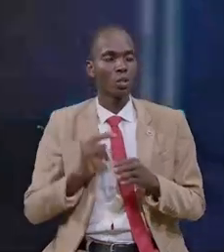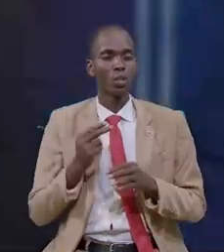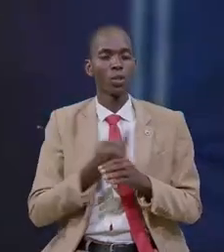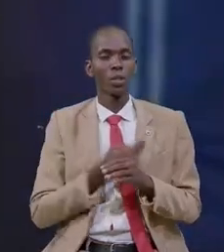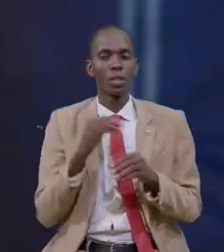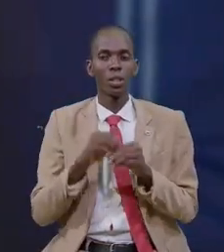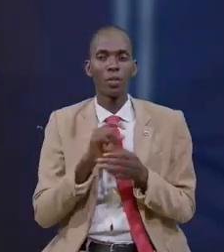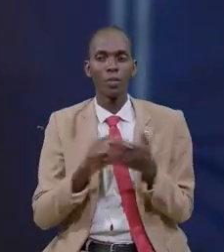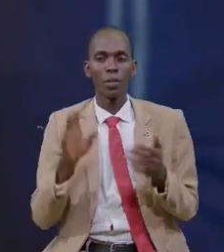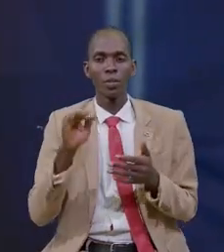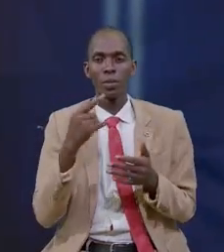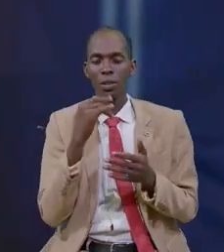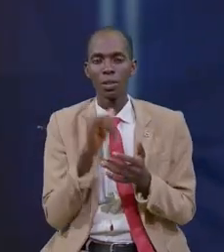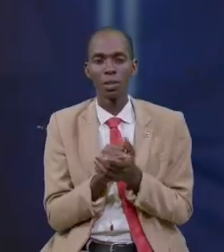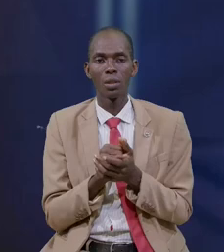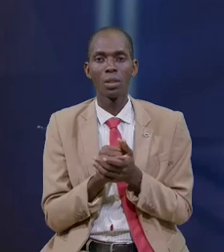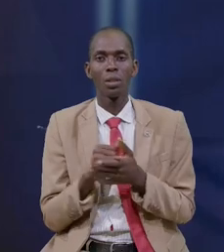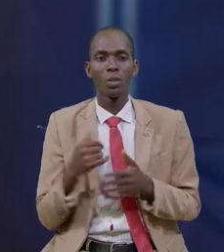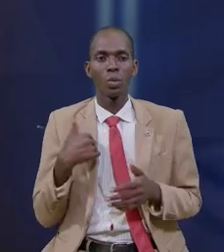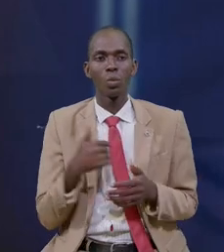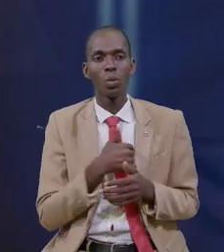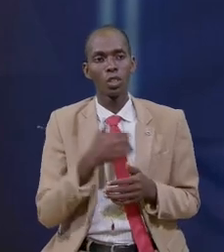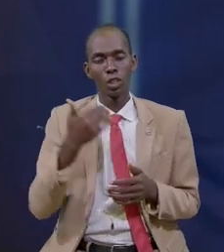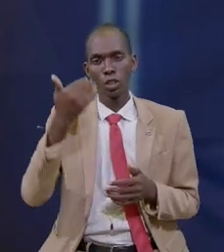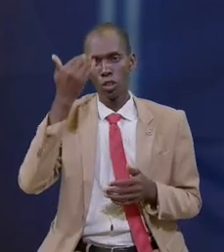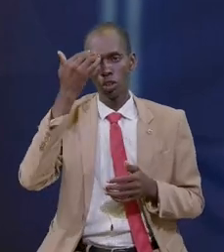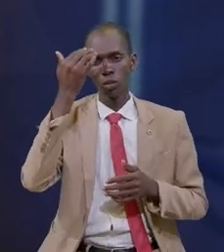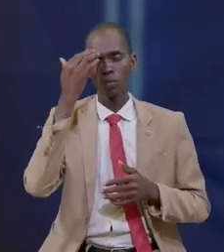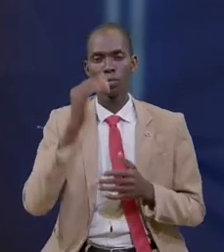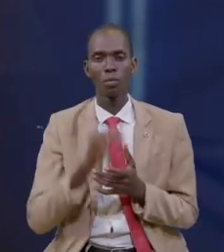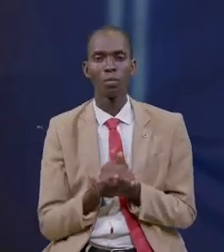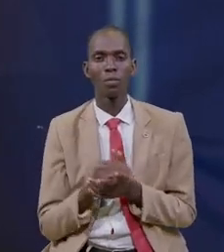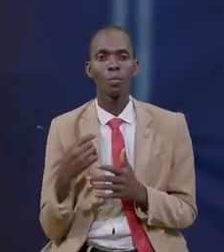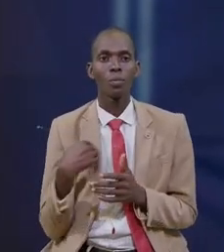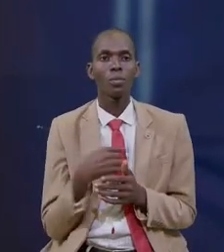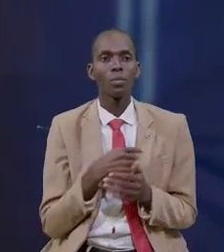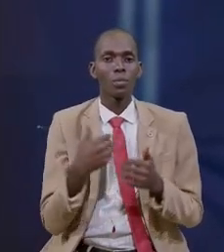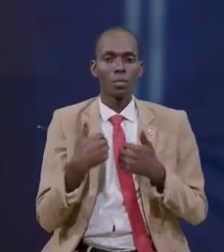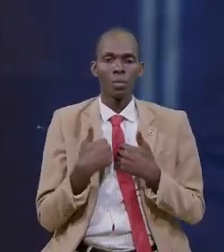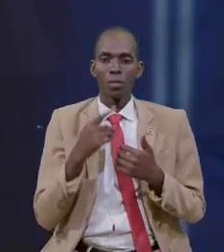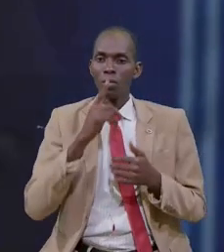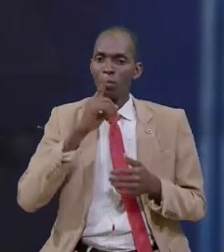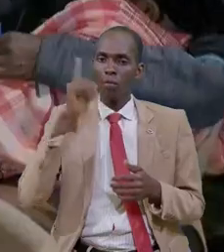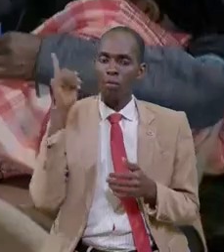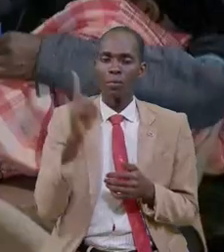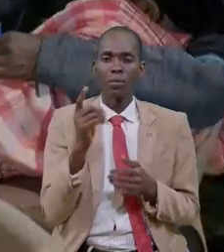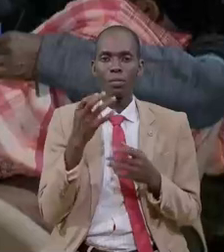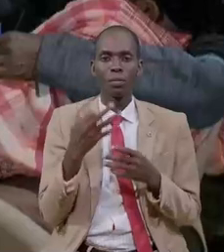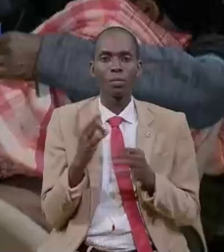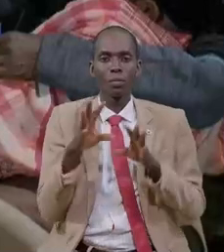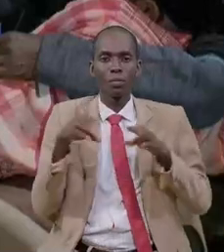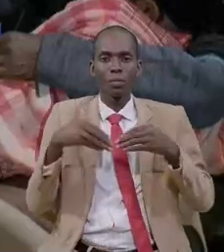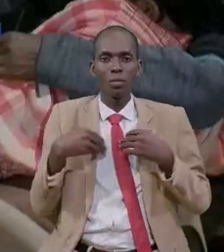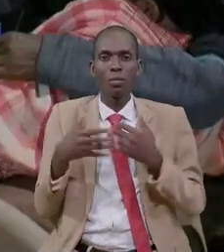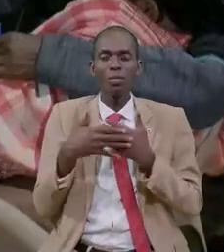Verset 15. Et si nous savons, ça c'est l'assurance. Nous avons l'assurance de l'acceptation